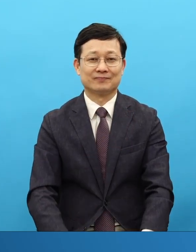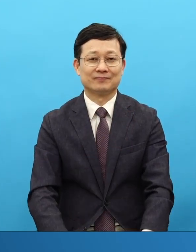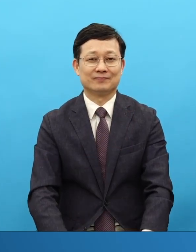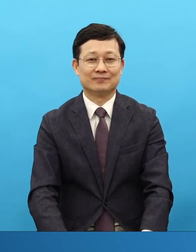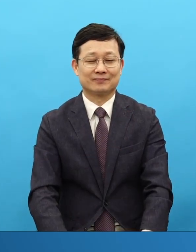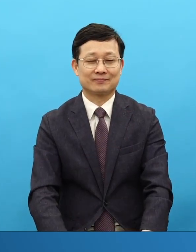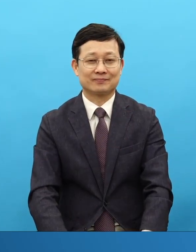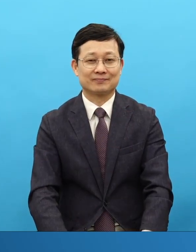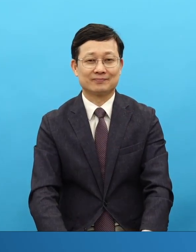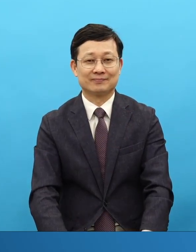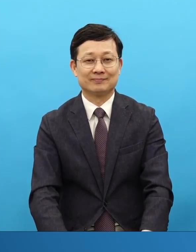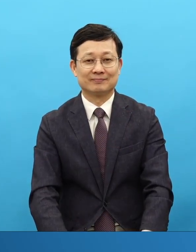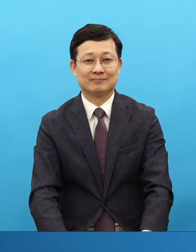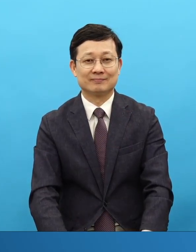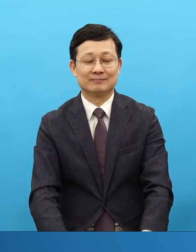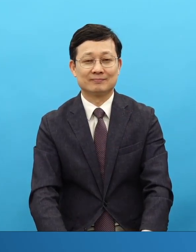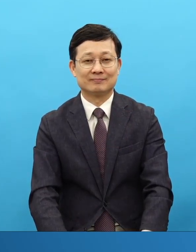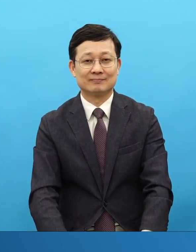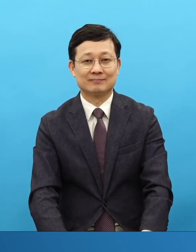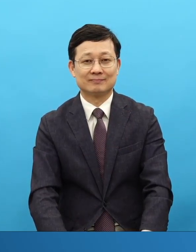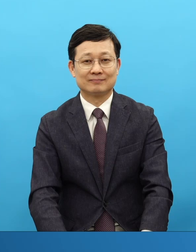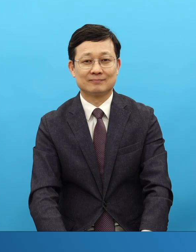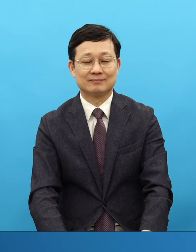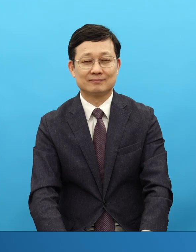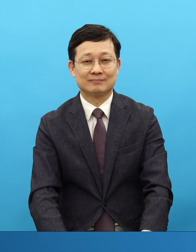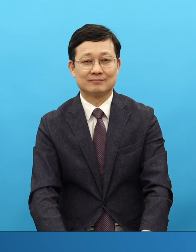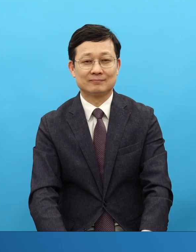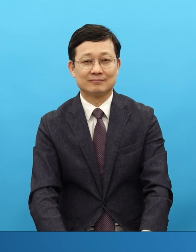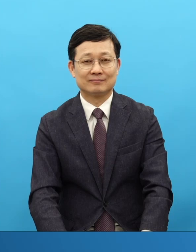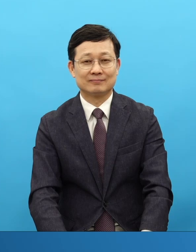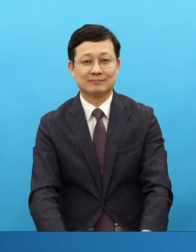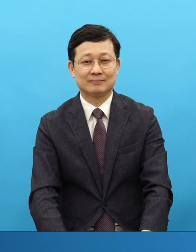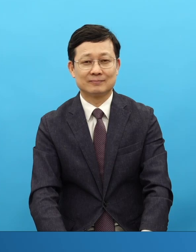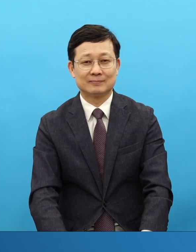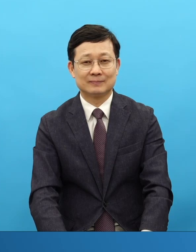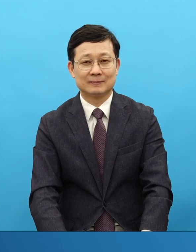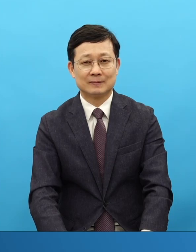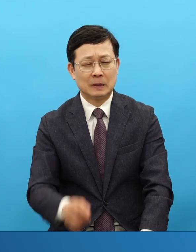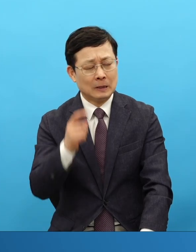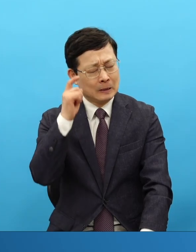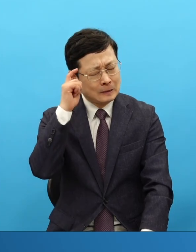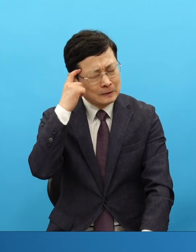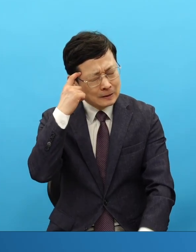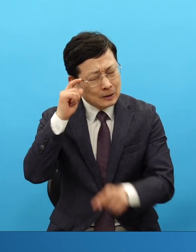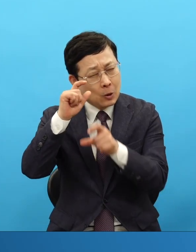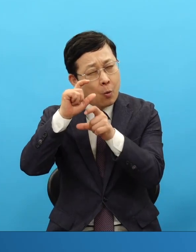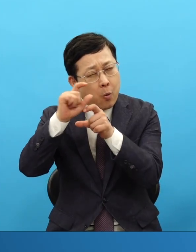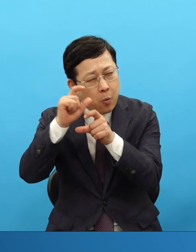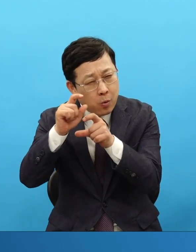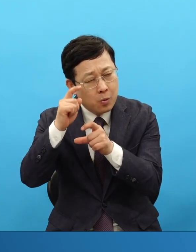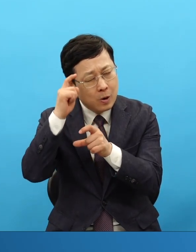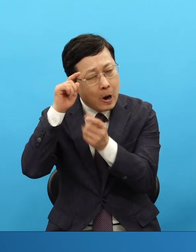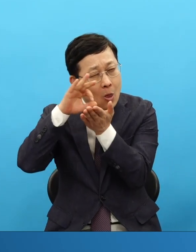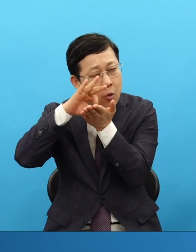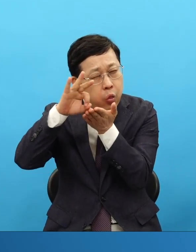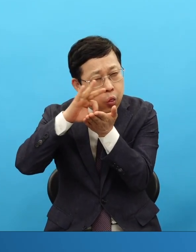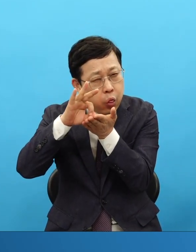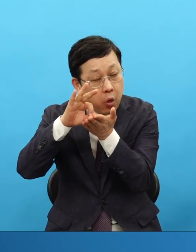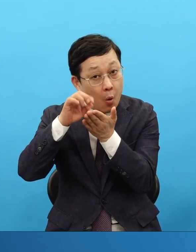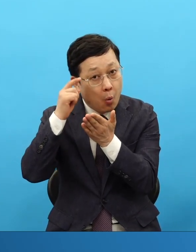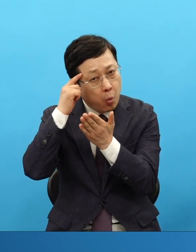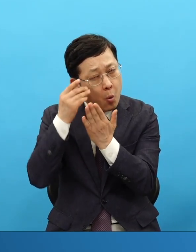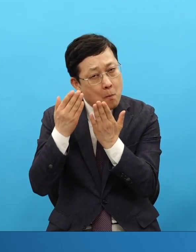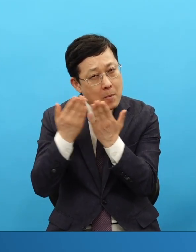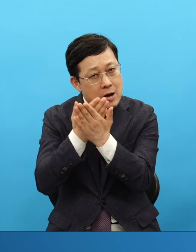자, 여러분들이 머리를 많이 쏘이면 막 고민 계속하고 하면요, 발전돼요. If you have so